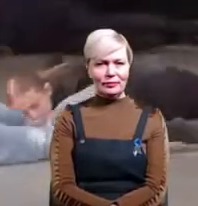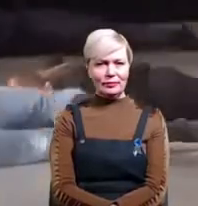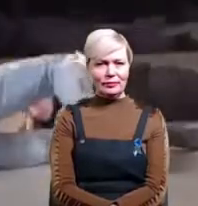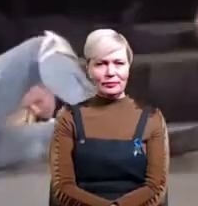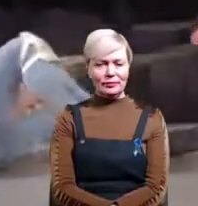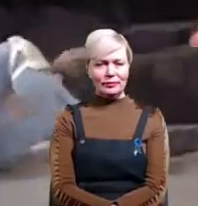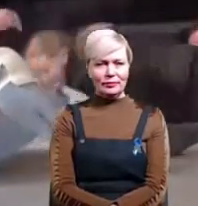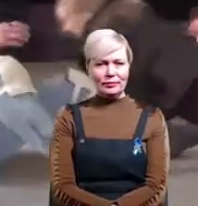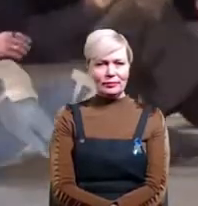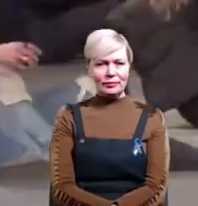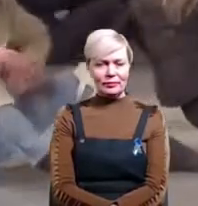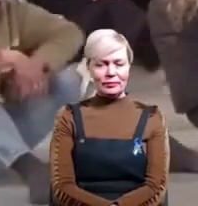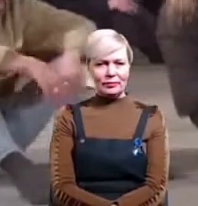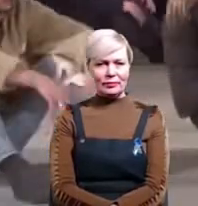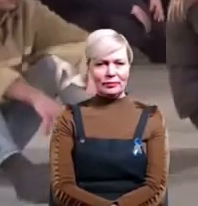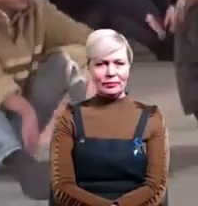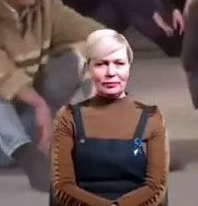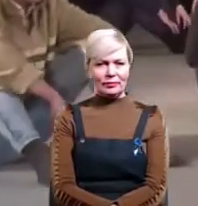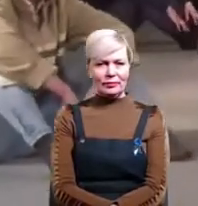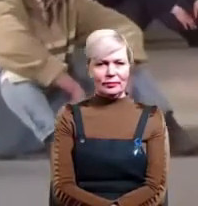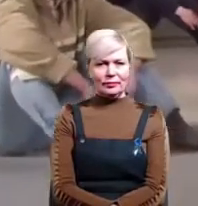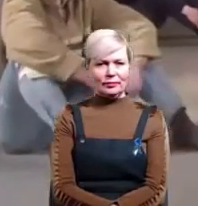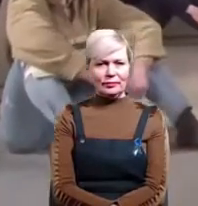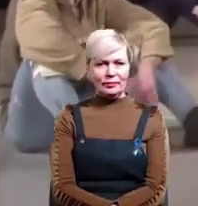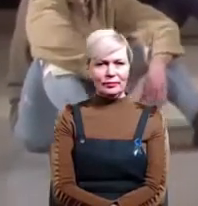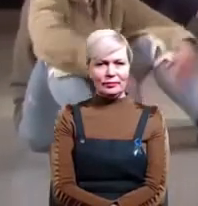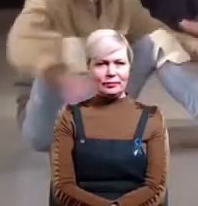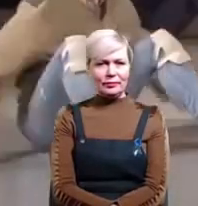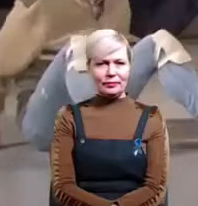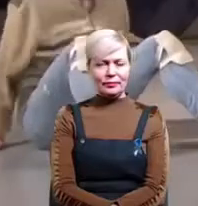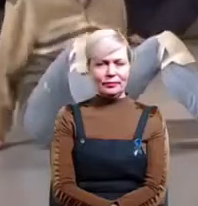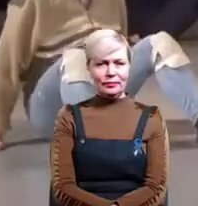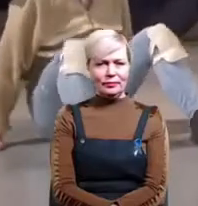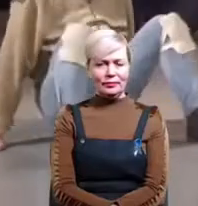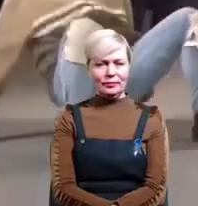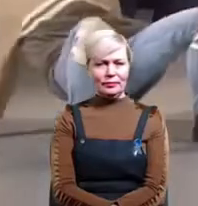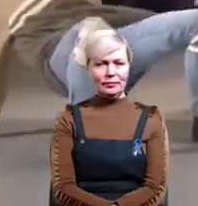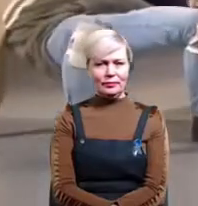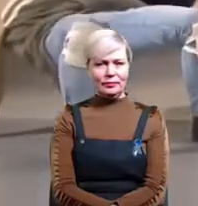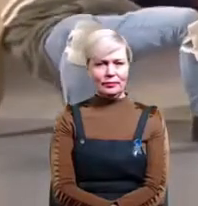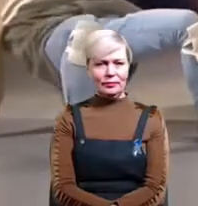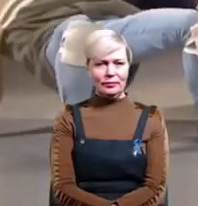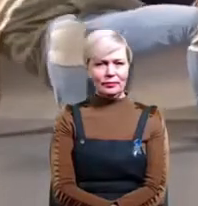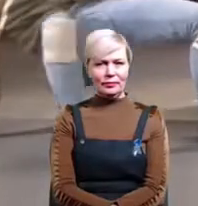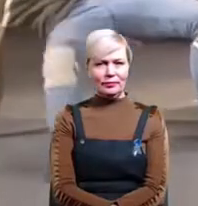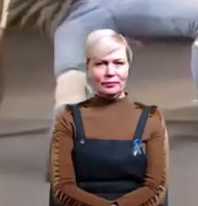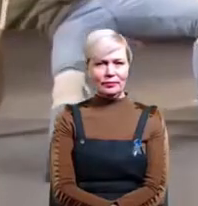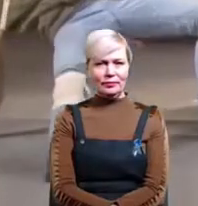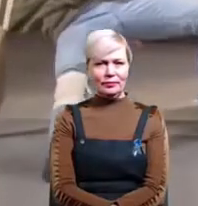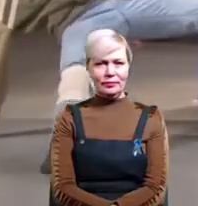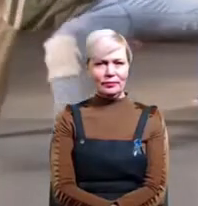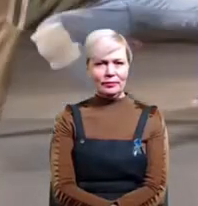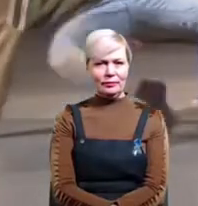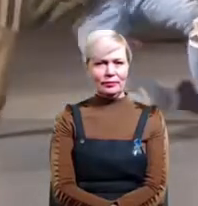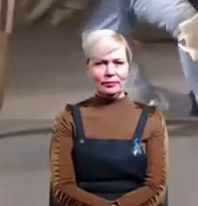и поворот за ножкой, пауза. Поднимаем бедра, раз,